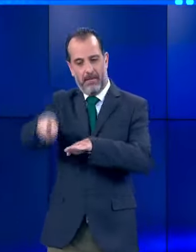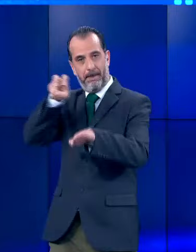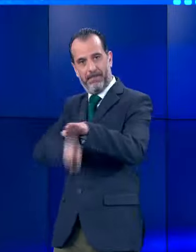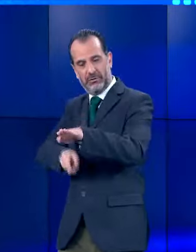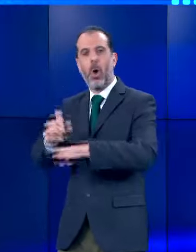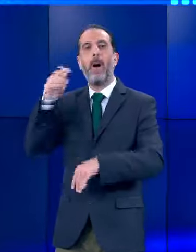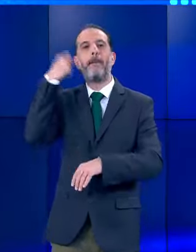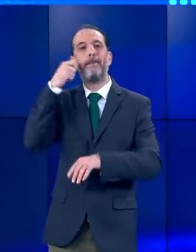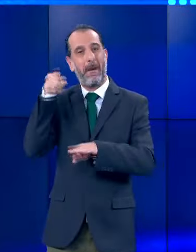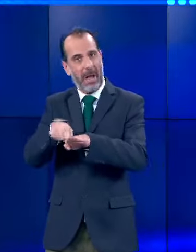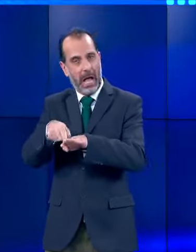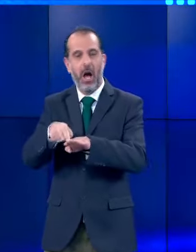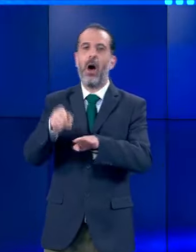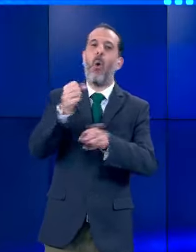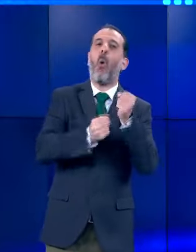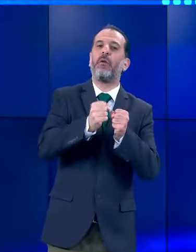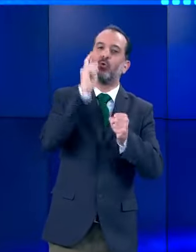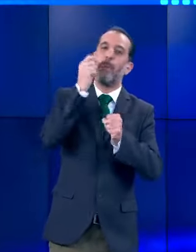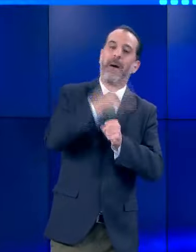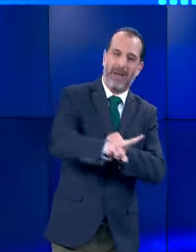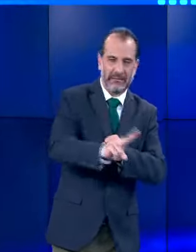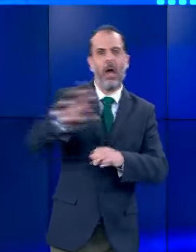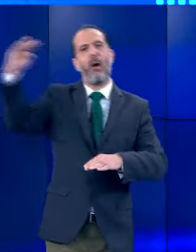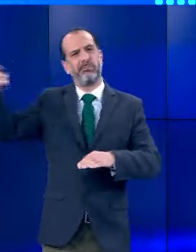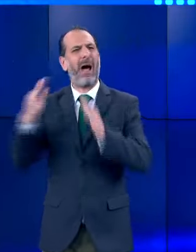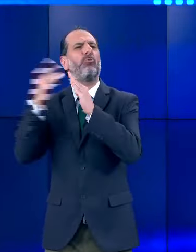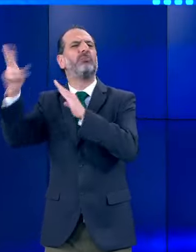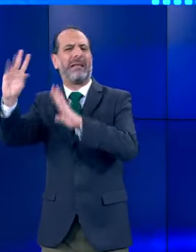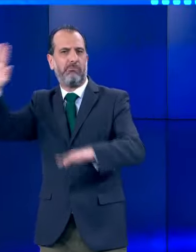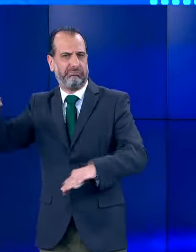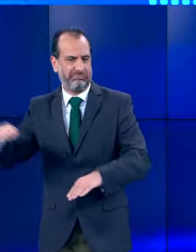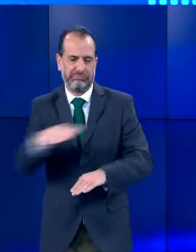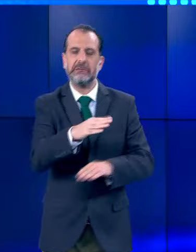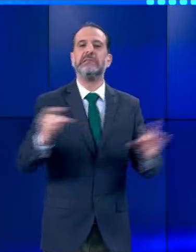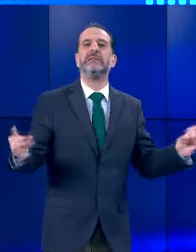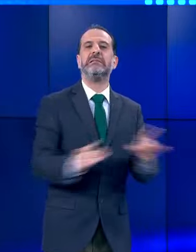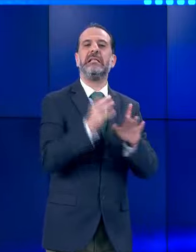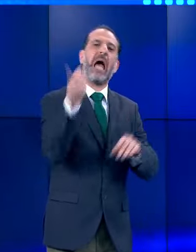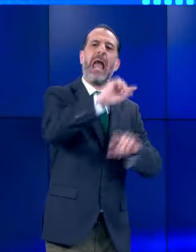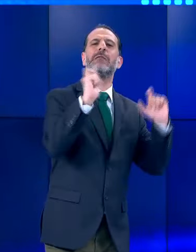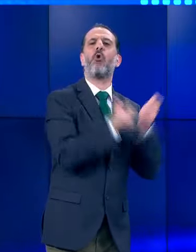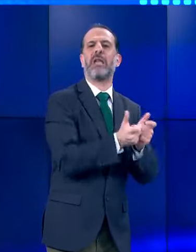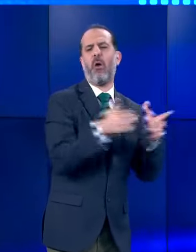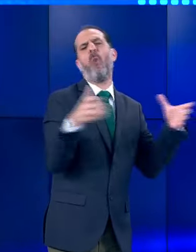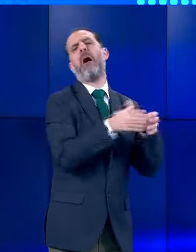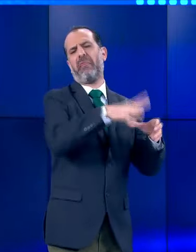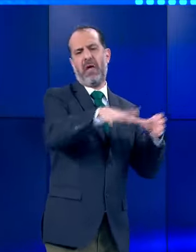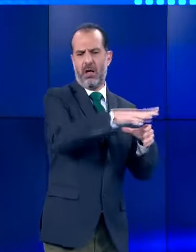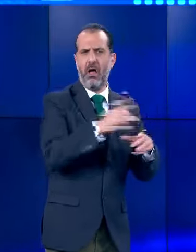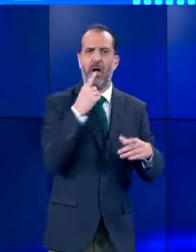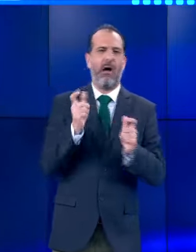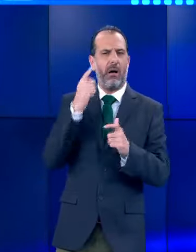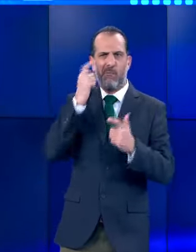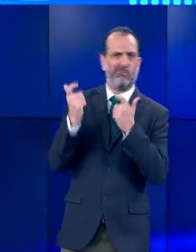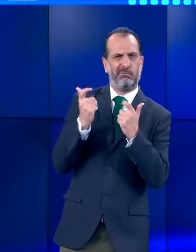μητέρα και ο οδηγός ήταν ο πατέρας του. Λίγα μέτρα όμως από το σπίτι φαίνεται να τους είχε στήσει, όπως είπες και εσύ, καρτέρι, μια άλλη ομάδα Ρωμά που ήταν και